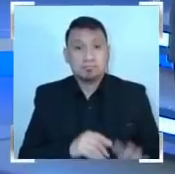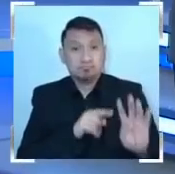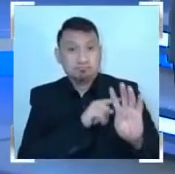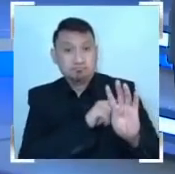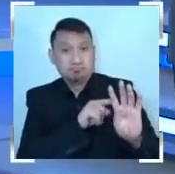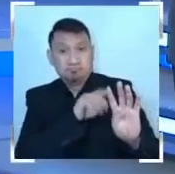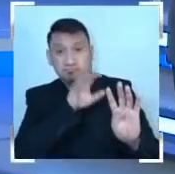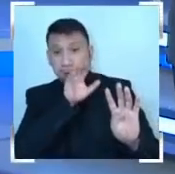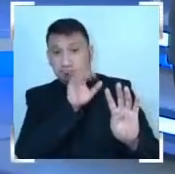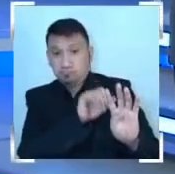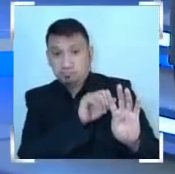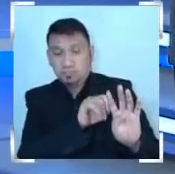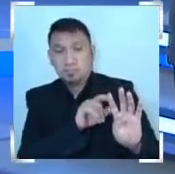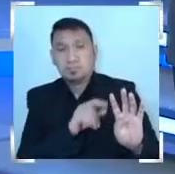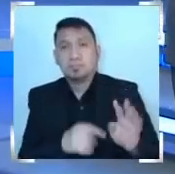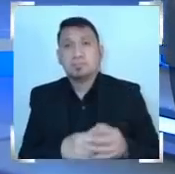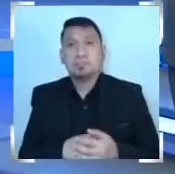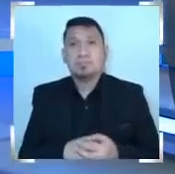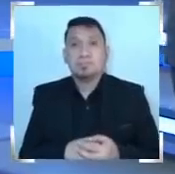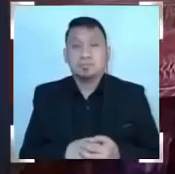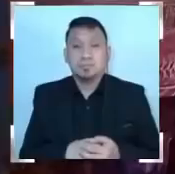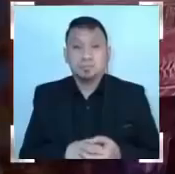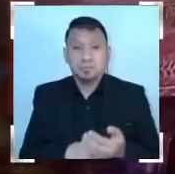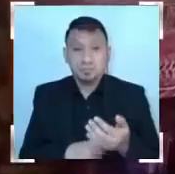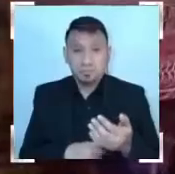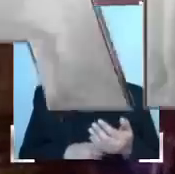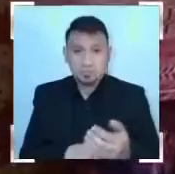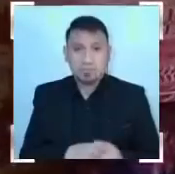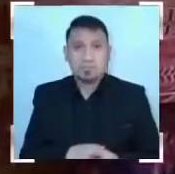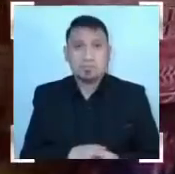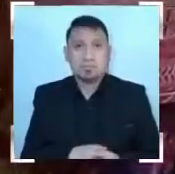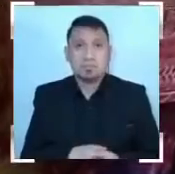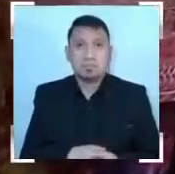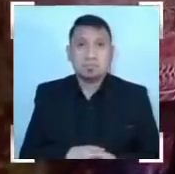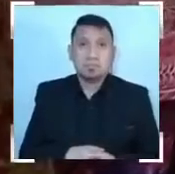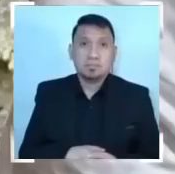insidente. Saksi, si Ian Cruz.